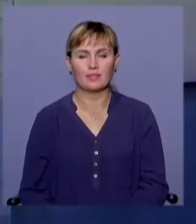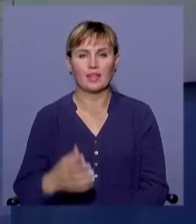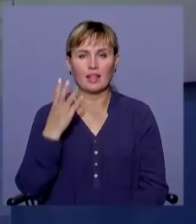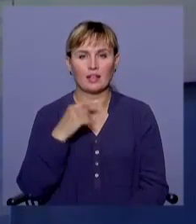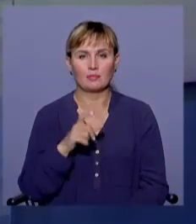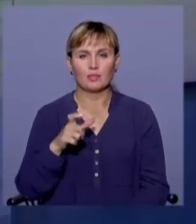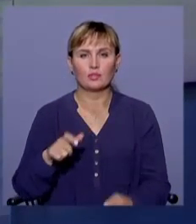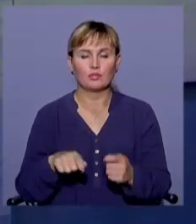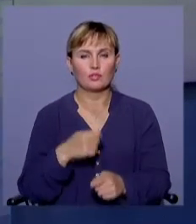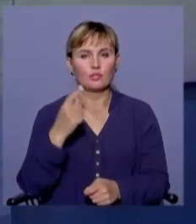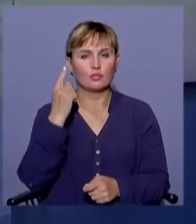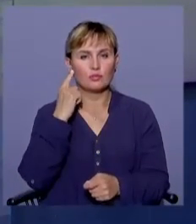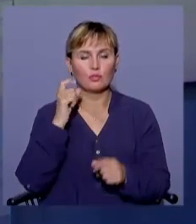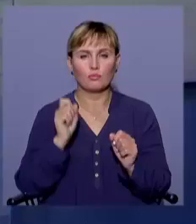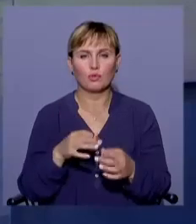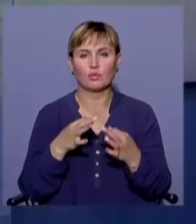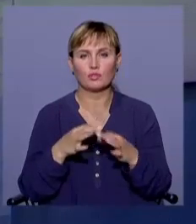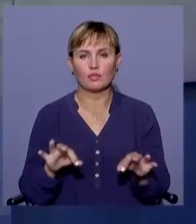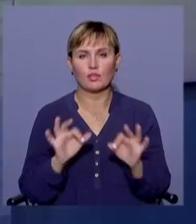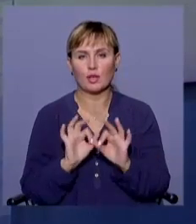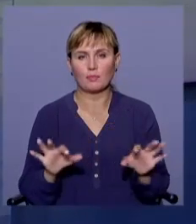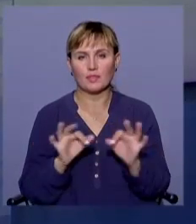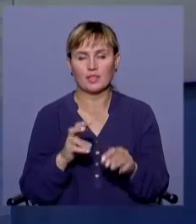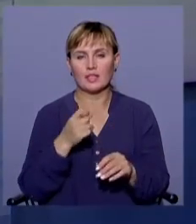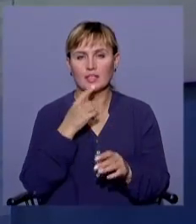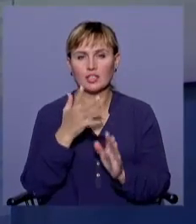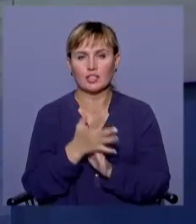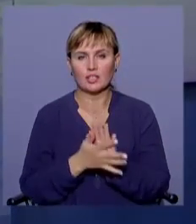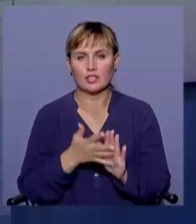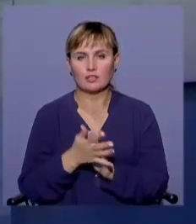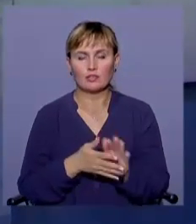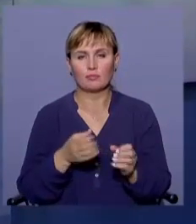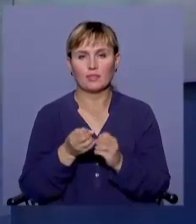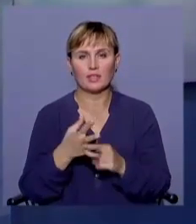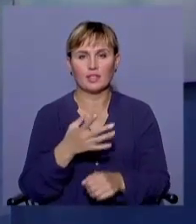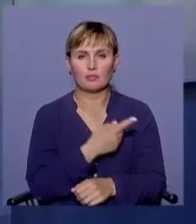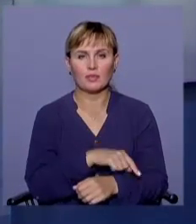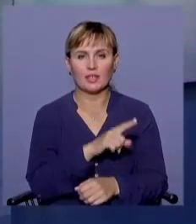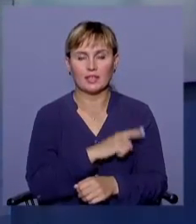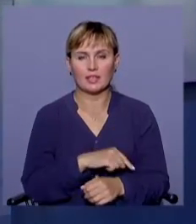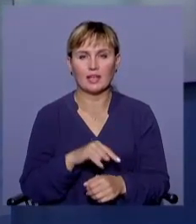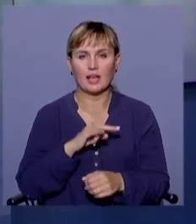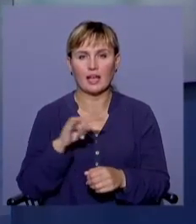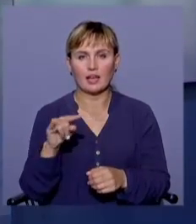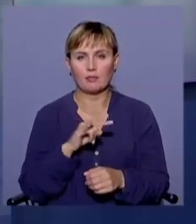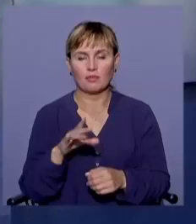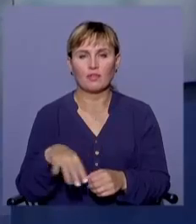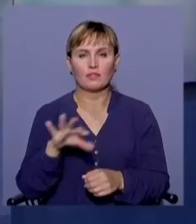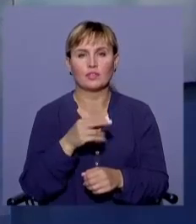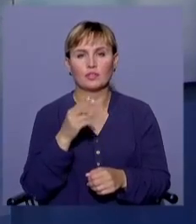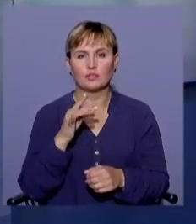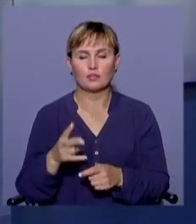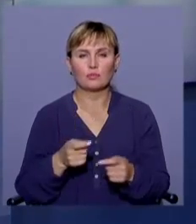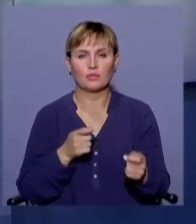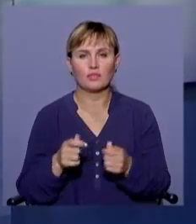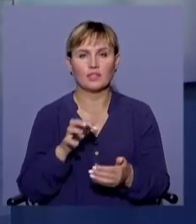Алматинцы с нарушениями слуха могут свободно объясняться на языке жестов в 15 поликлиниках, аэропорту, во всех ЦОНах,